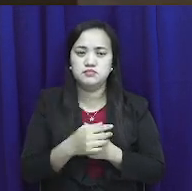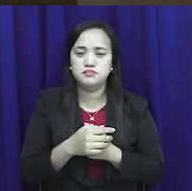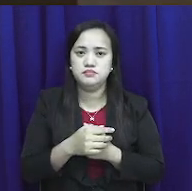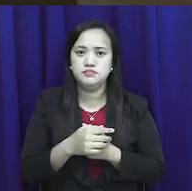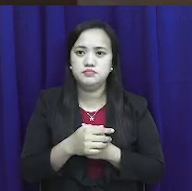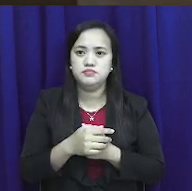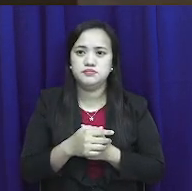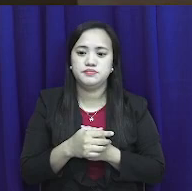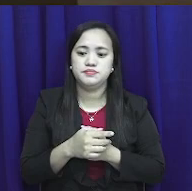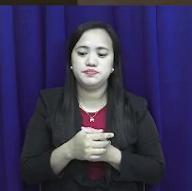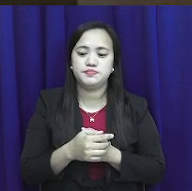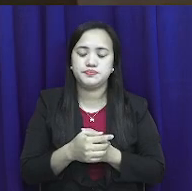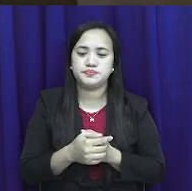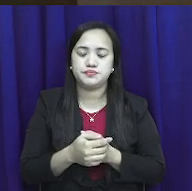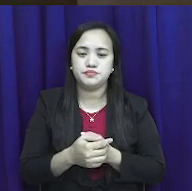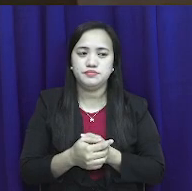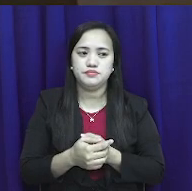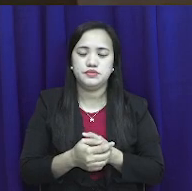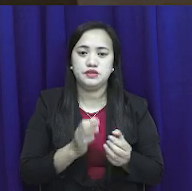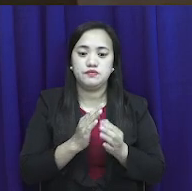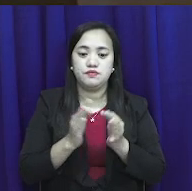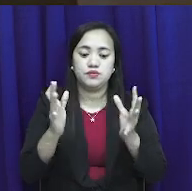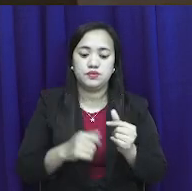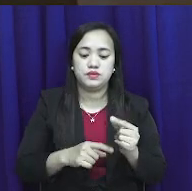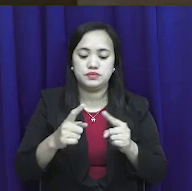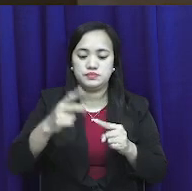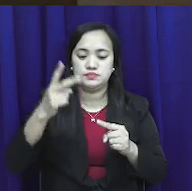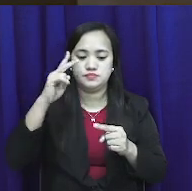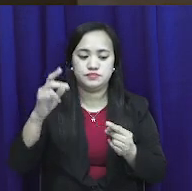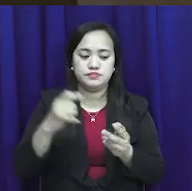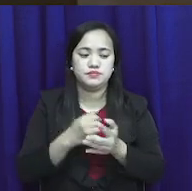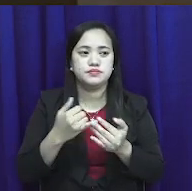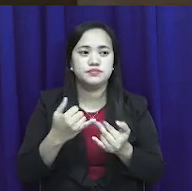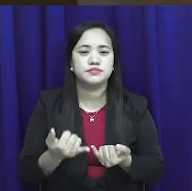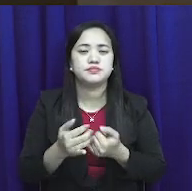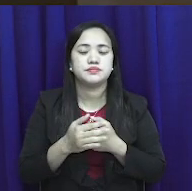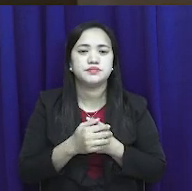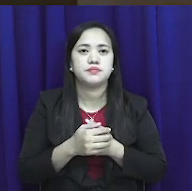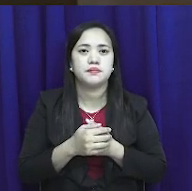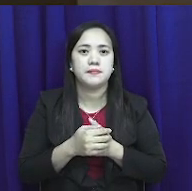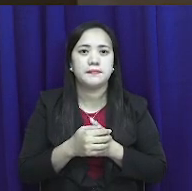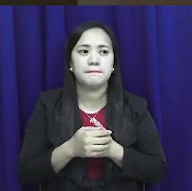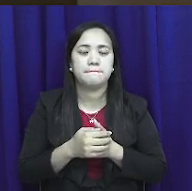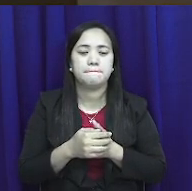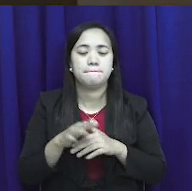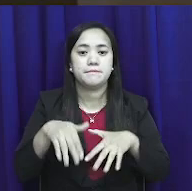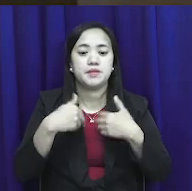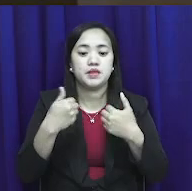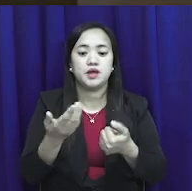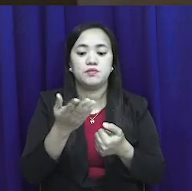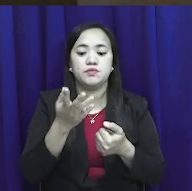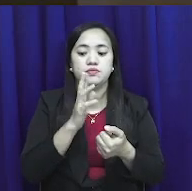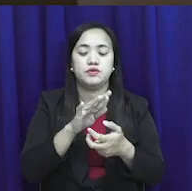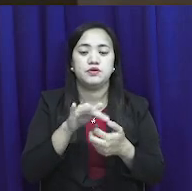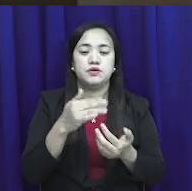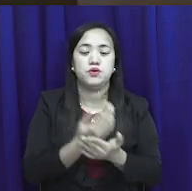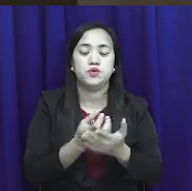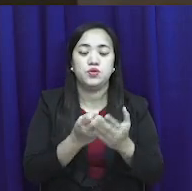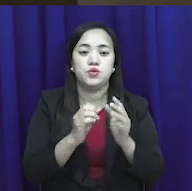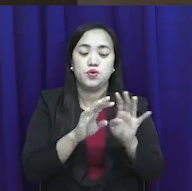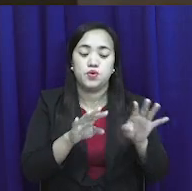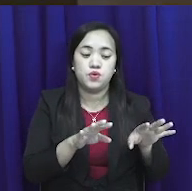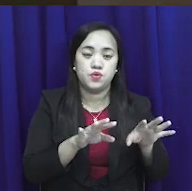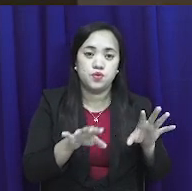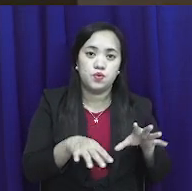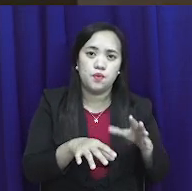natin to Yeah you see e kasi sila nga Nanonood din sa atin t's t dito o ' ba Paano tayo lalago niyan So we're Working to grow